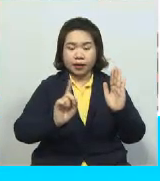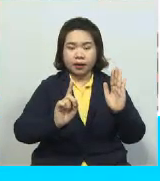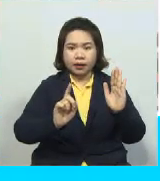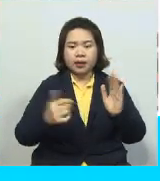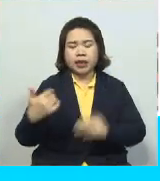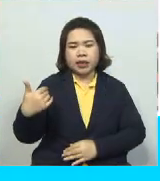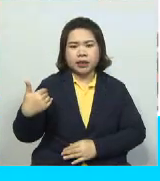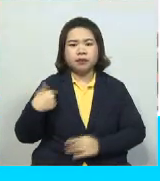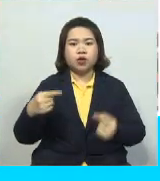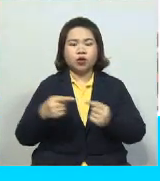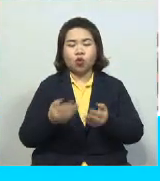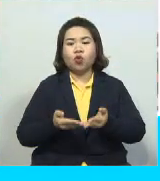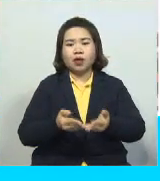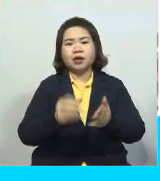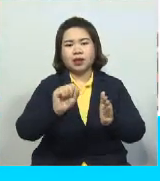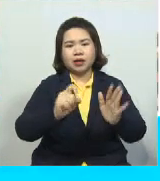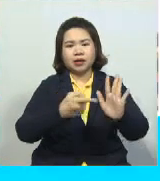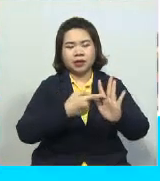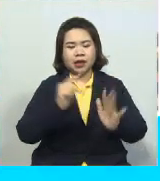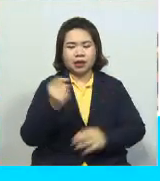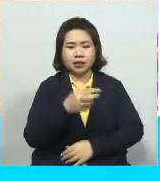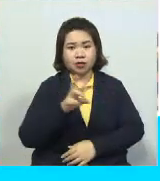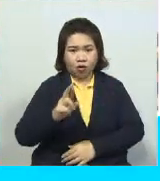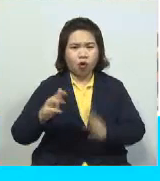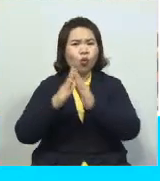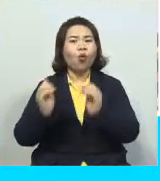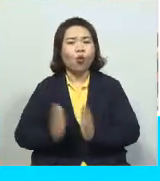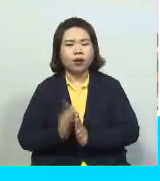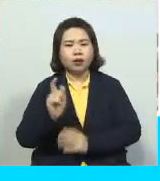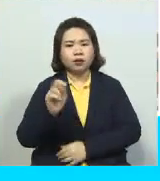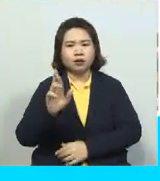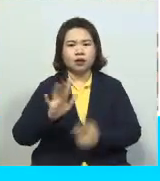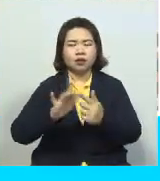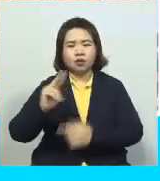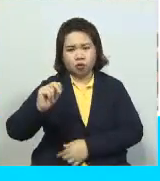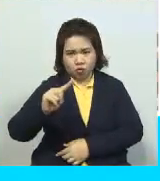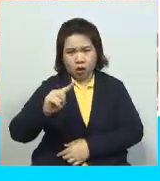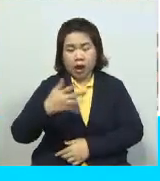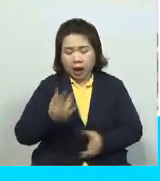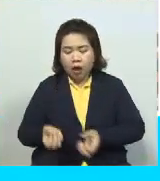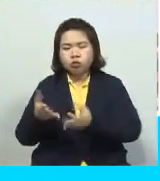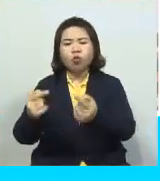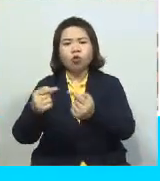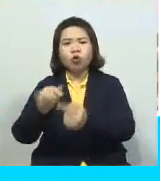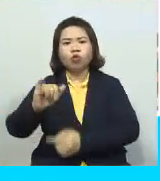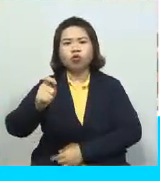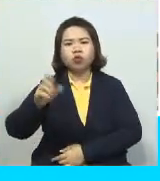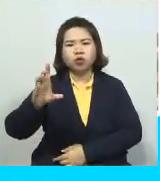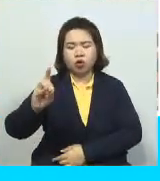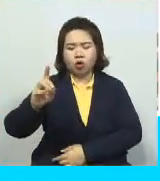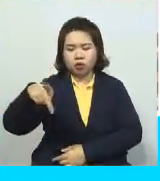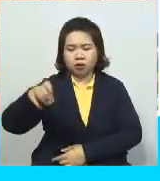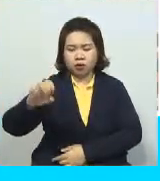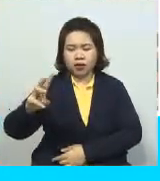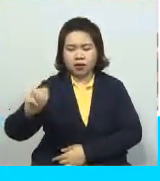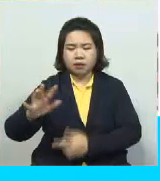ที่ในส่วนของท่าเรือสาทรหรือท่าเรือวัดอรุณแล้วก็มาส่งที่ตรงท่าเรือที่ยอดพิมานหรือปากของตลาดนั่นนะฮ